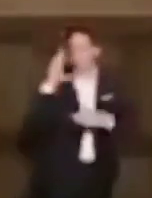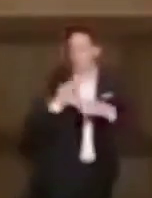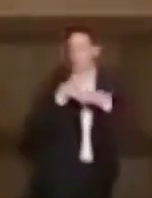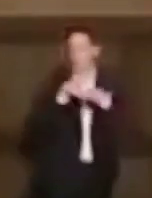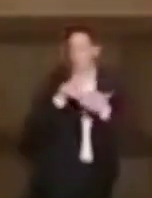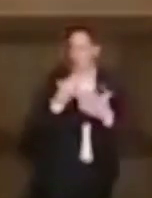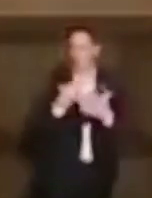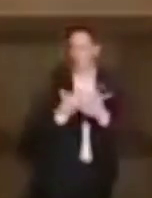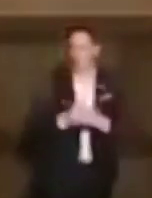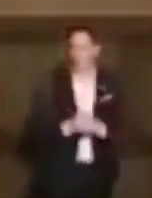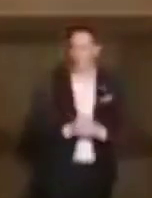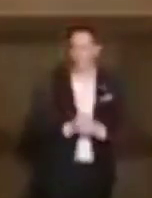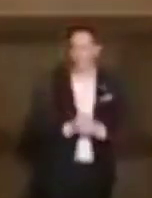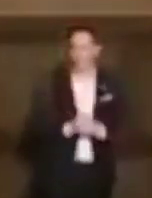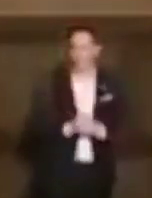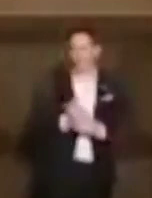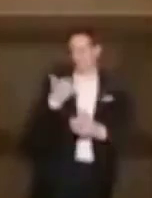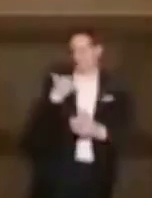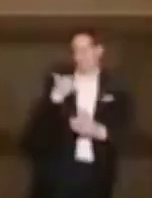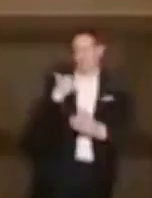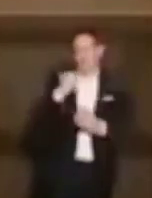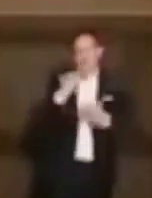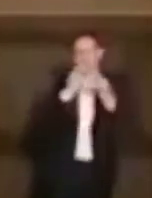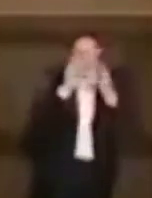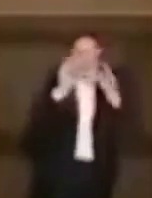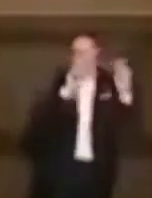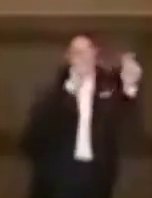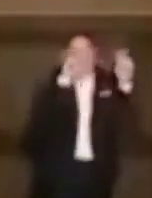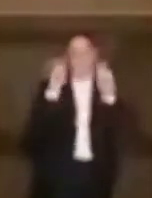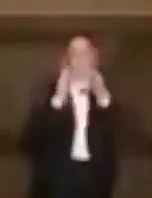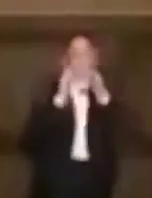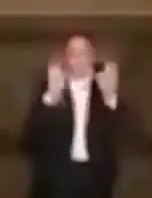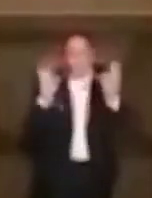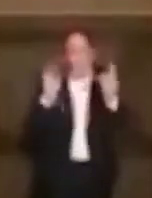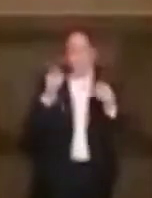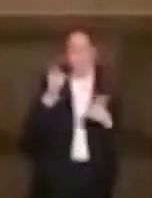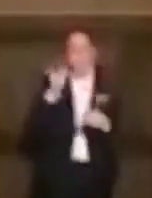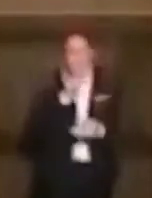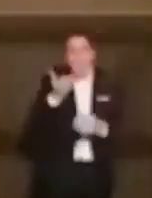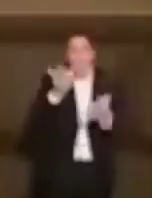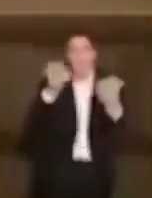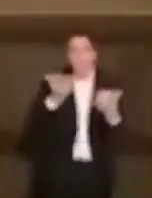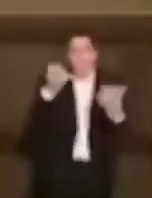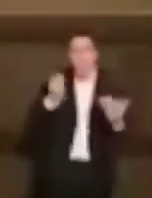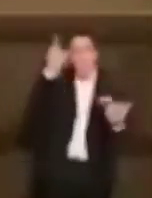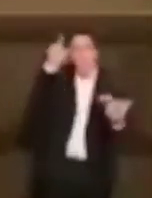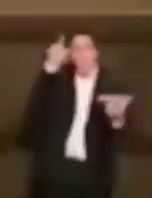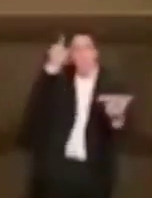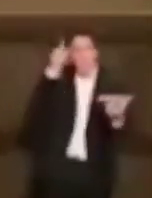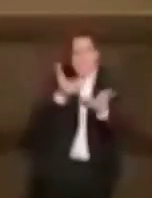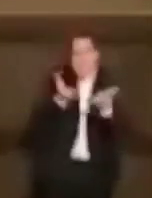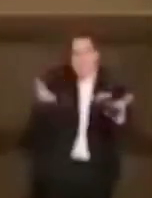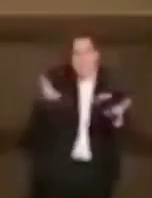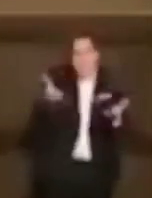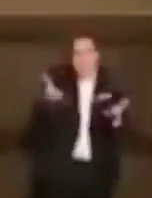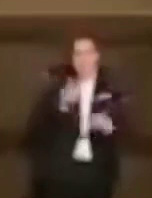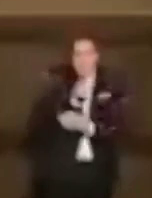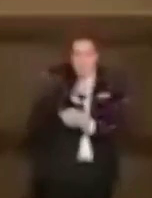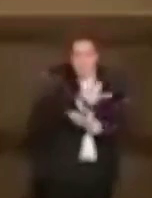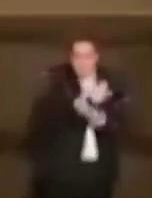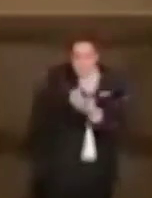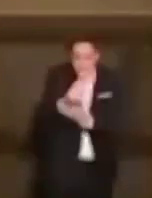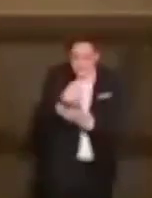شما گروهی منافق هستید. دروغ می گویید وقتی می گویید محمد را دوست